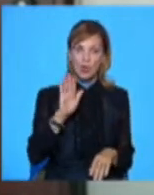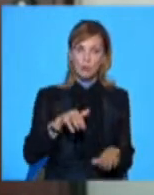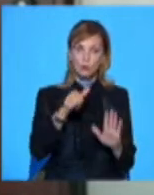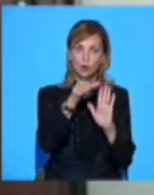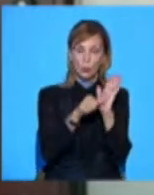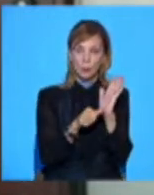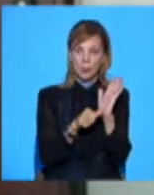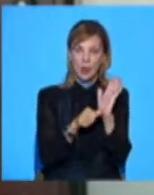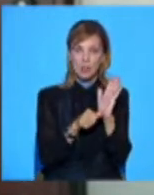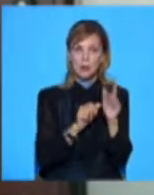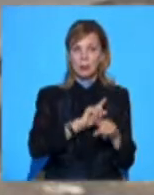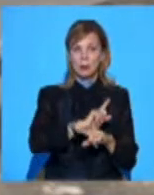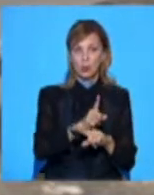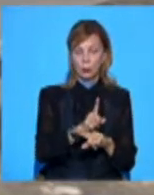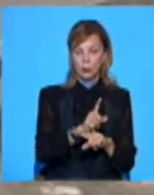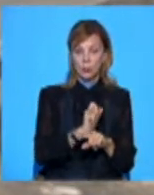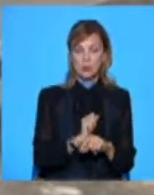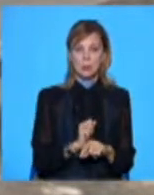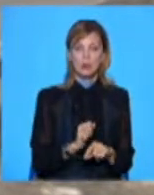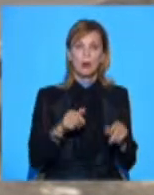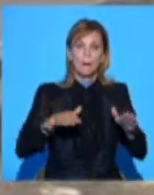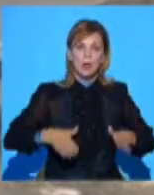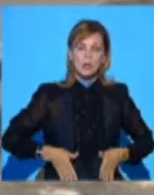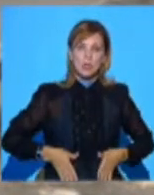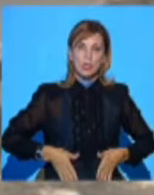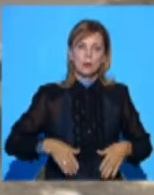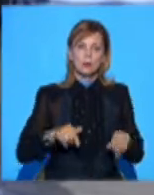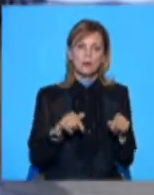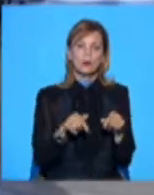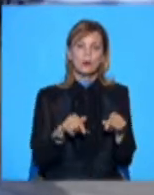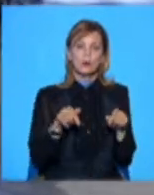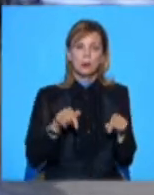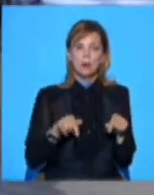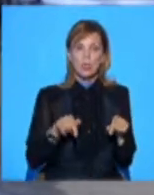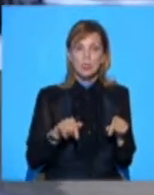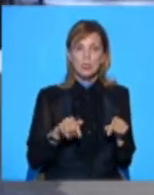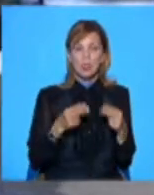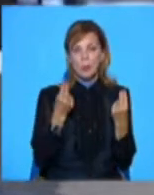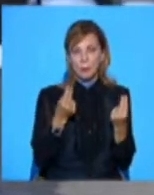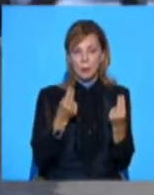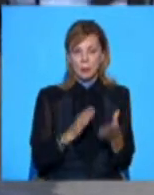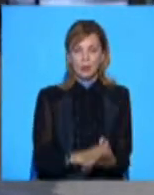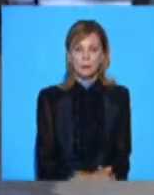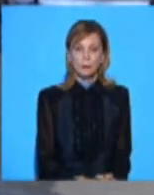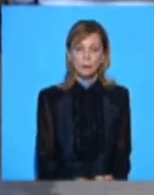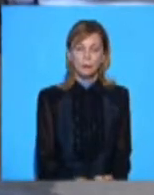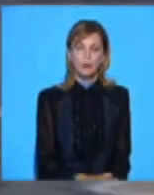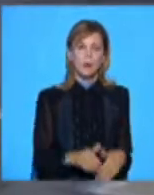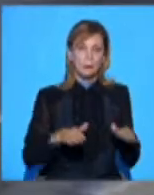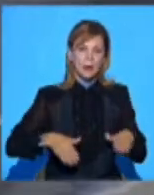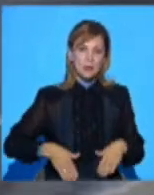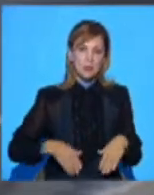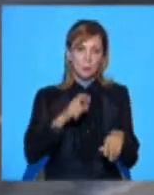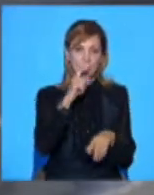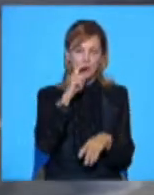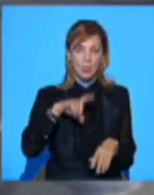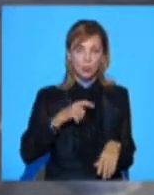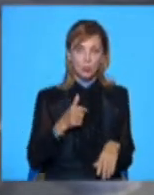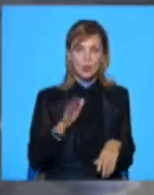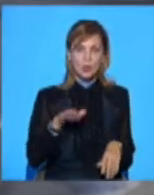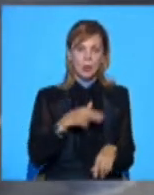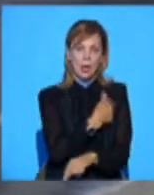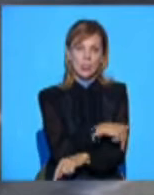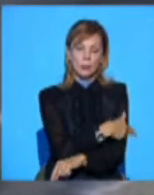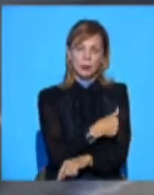chirurgicale de urgență. În prezent, starea dumnealui este stabilă. În prezent, bărbatul este în secția de